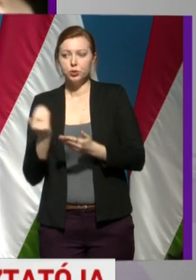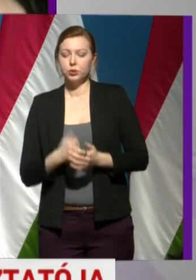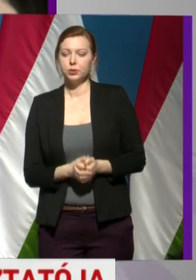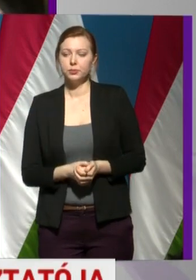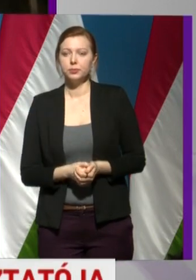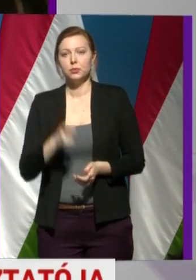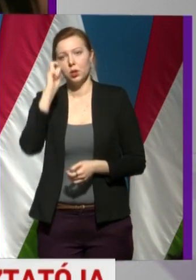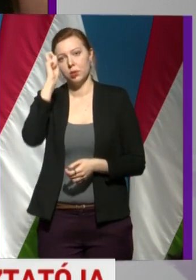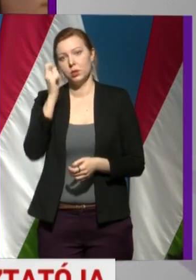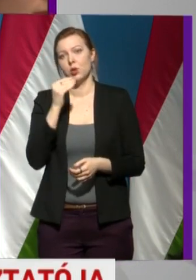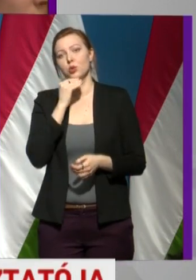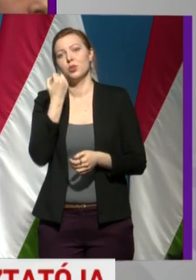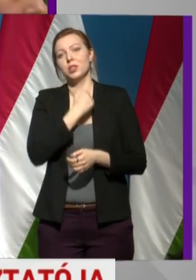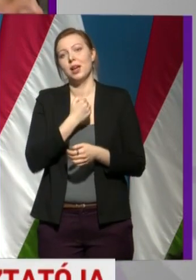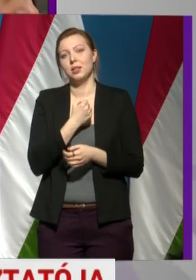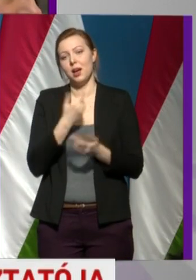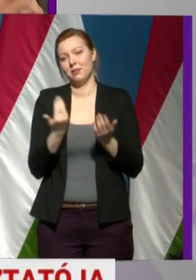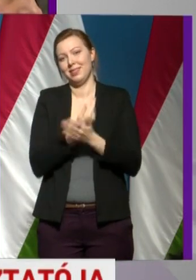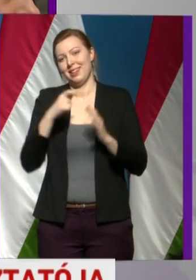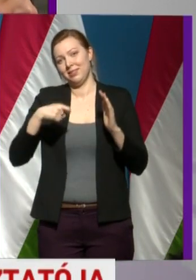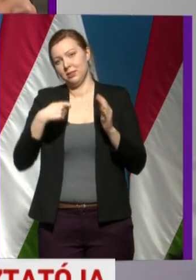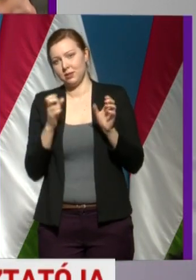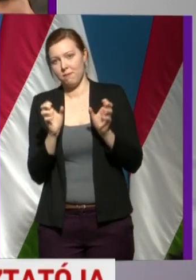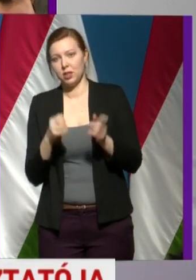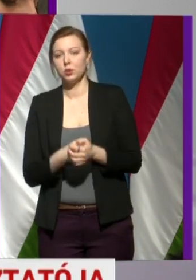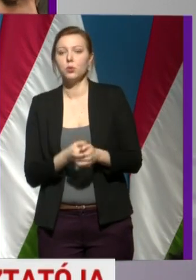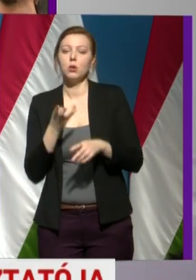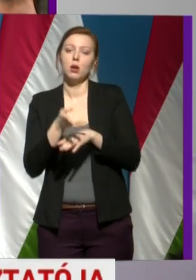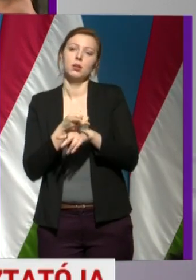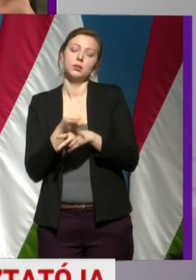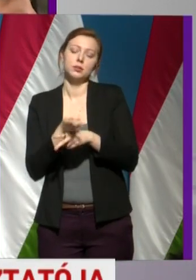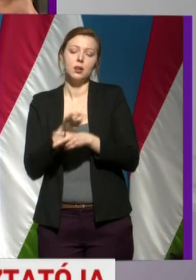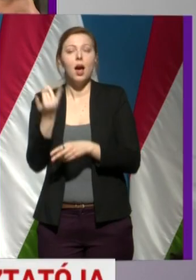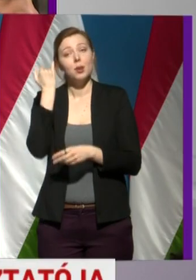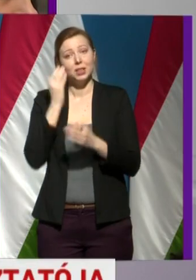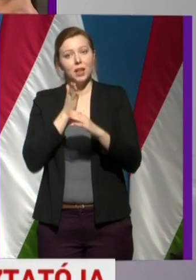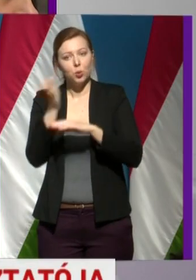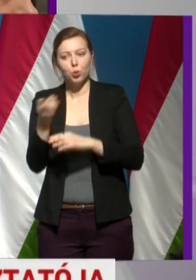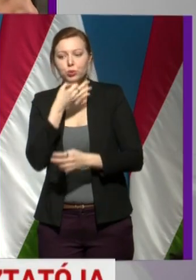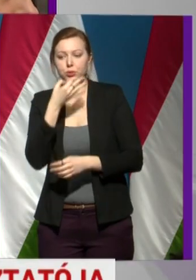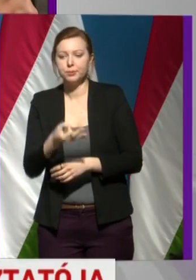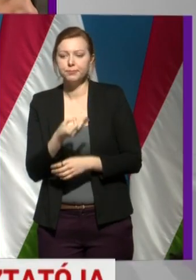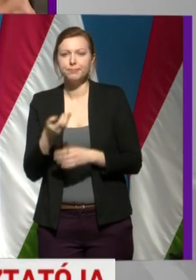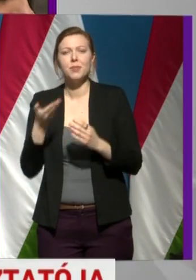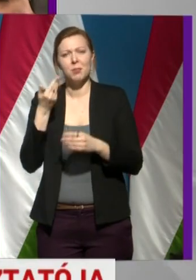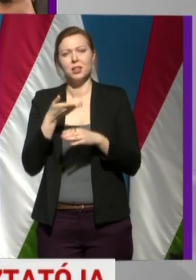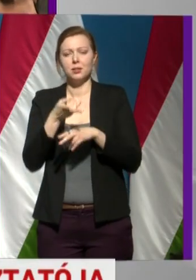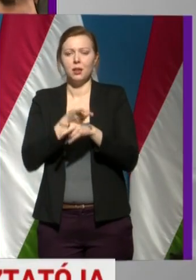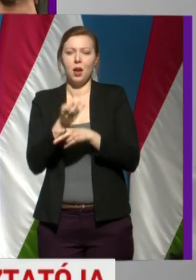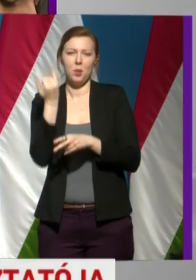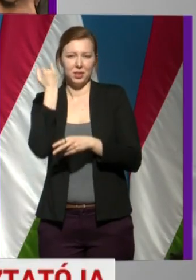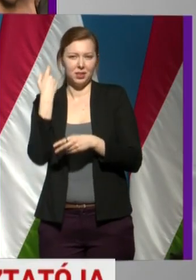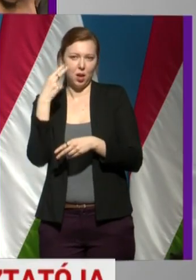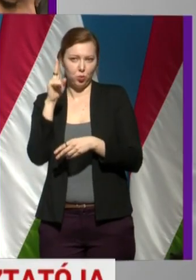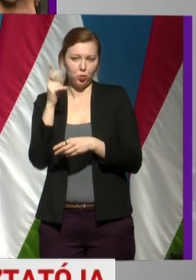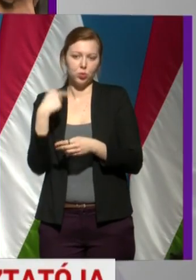Jó napot kívánok, Szűcs Dániel vagyok a Hír Televíziótól, és államtitkár úrhoz szólna elsősorban a kérdésem. Ugye említette államtitkár úr az óvodákat,